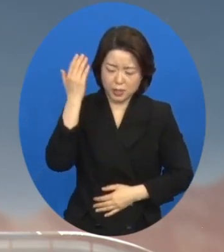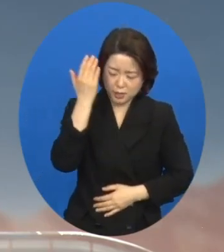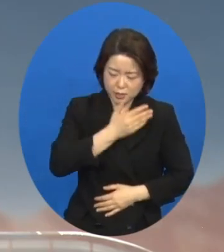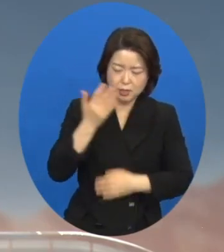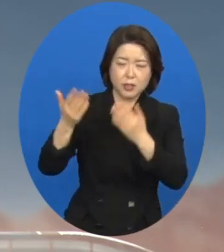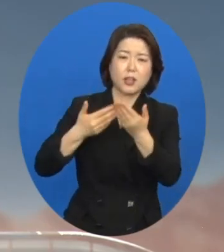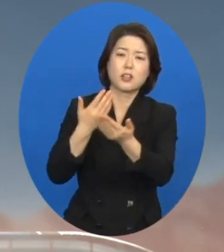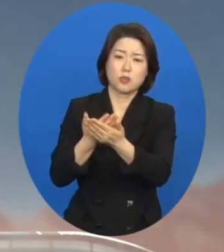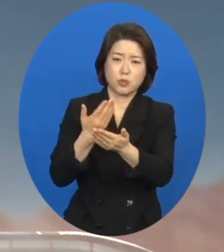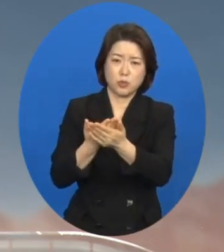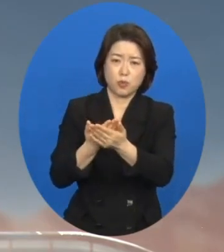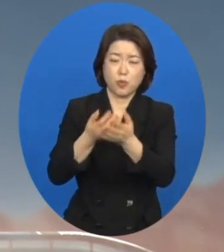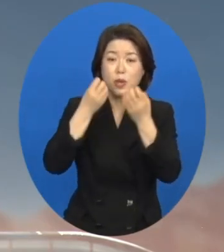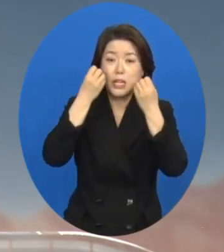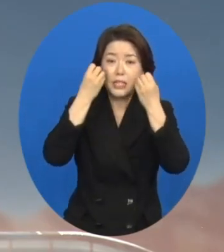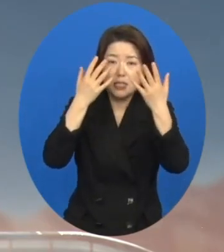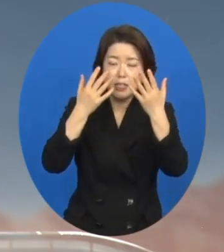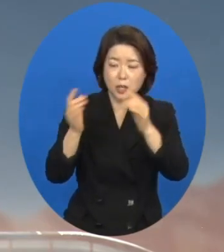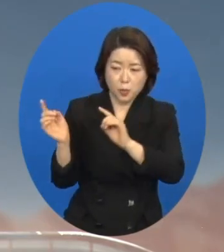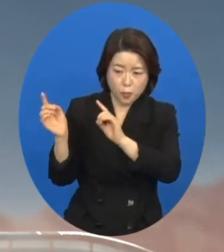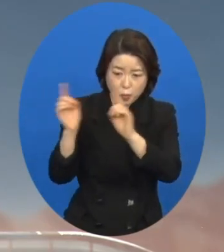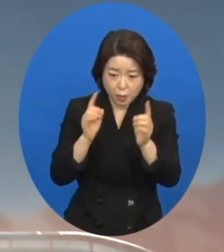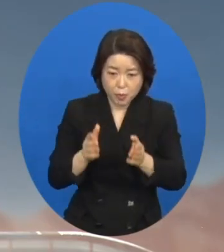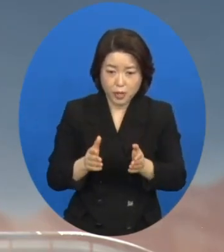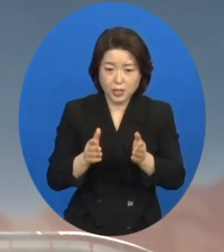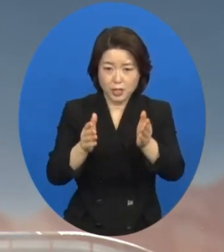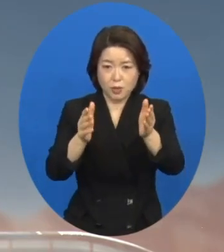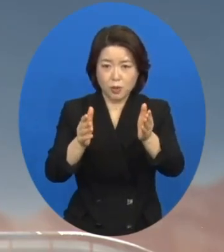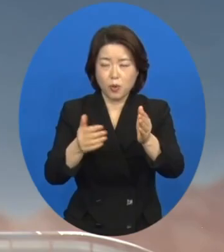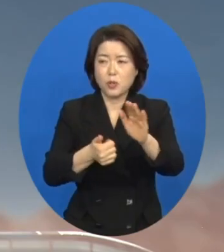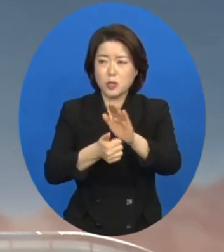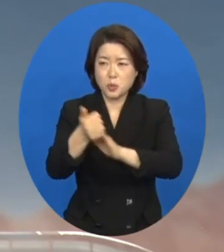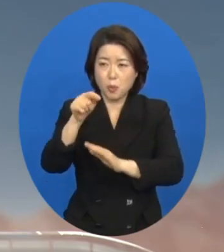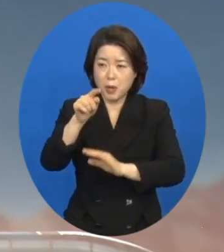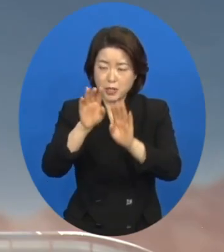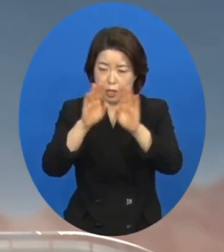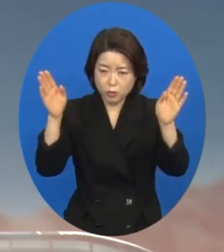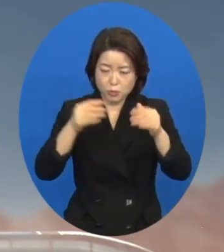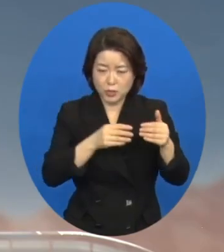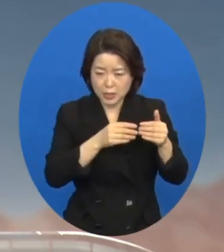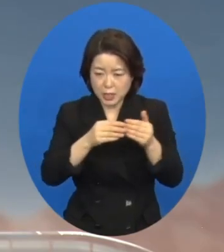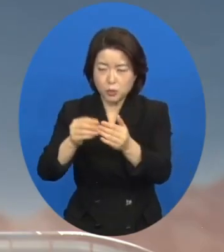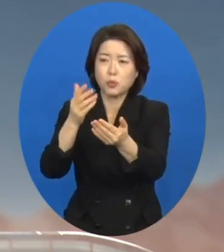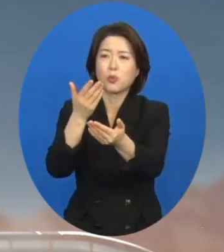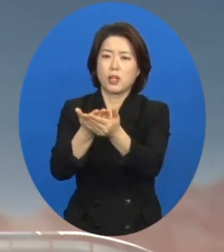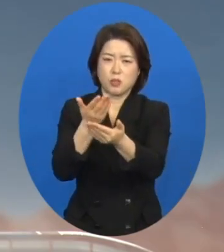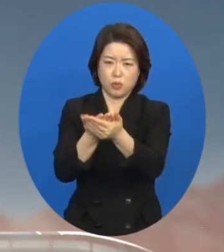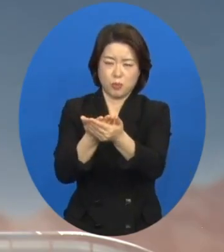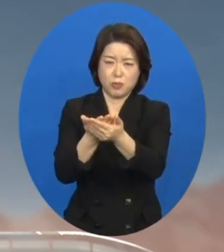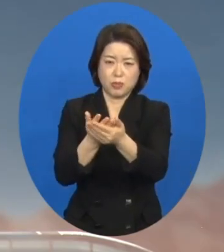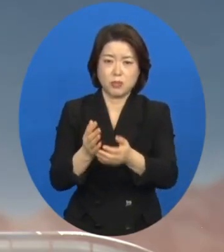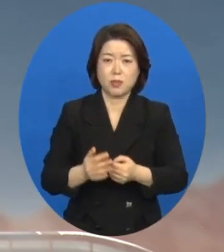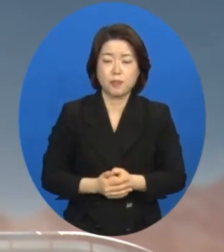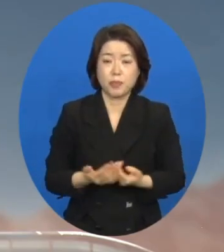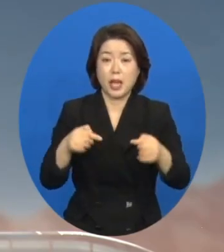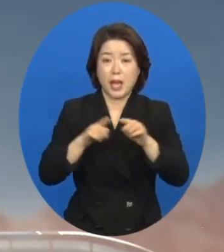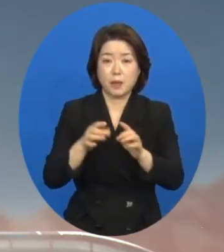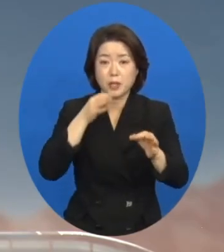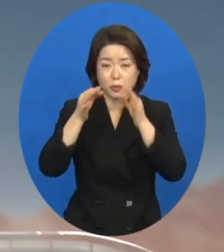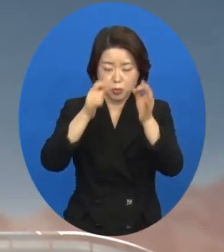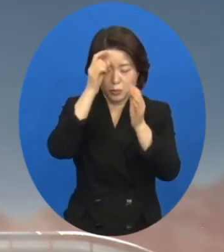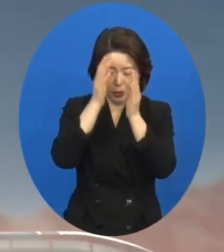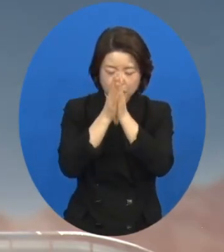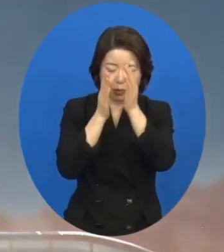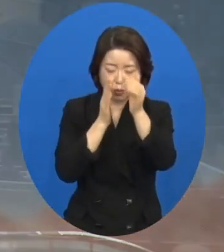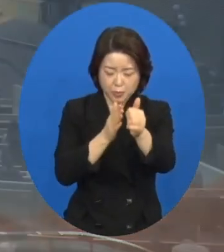주시고 새로운 회복의 길로 소망의 문으로 우리를 인도하여 주옵소서. 우리 함께 통성으로